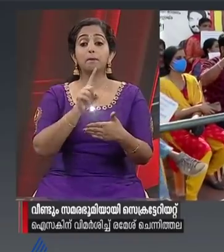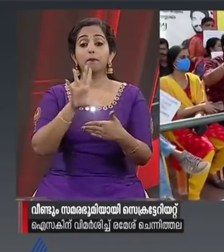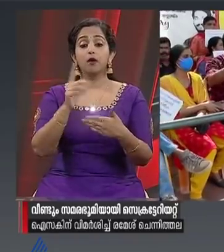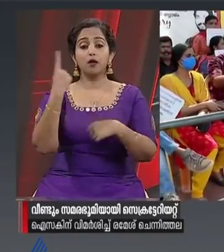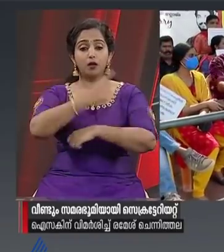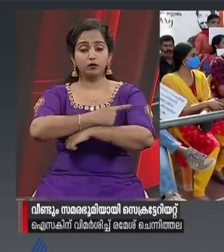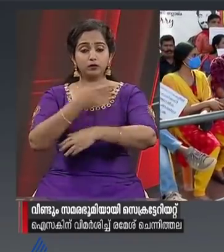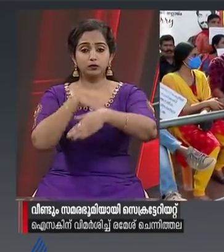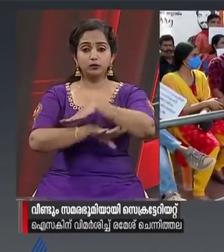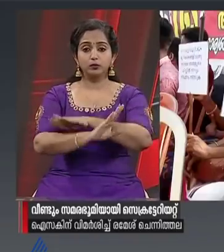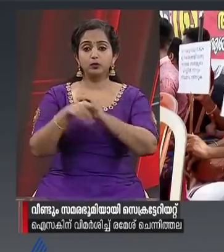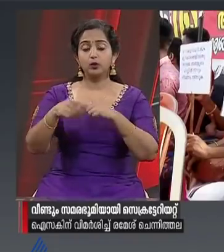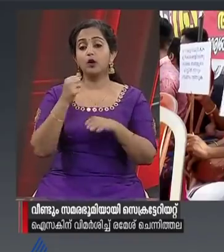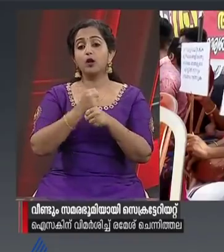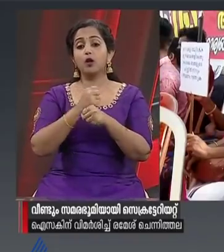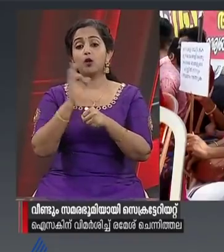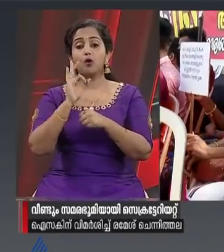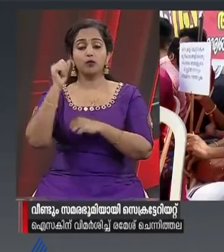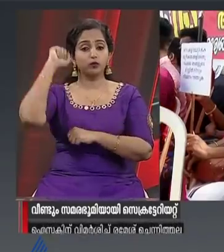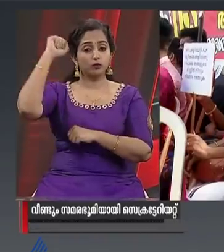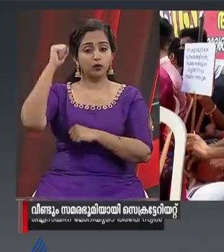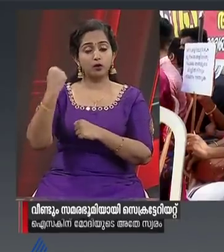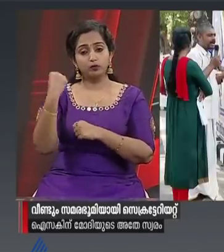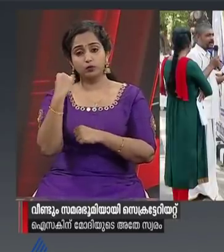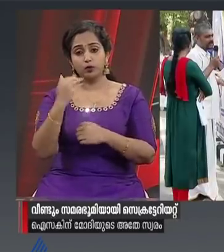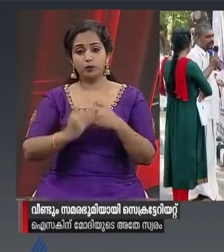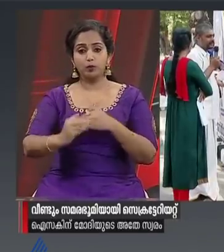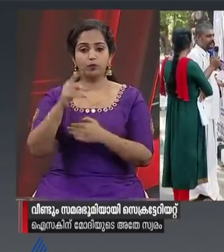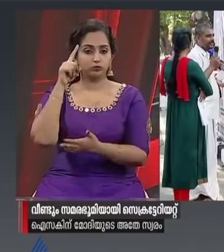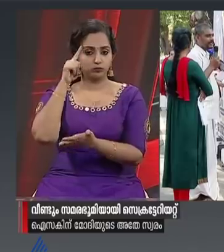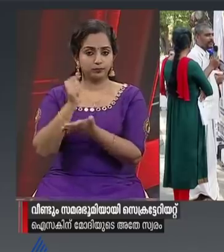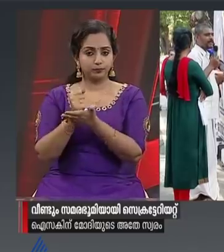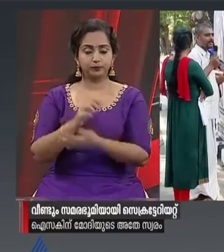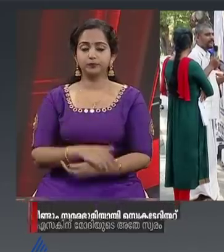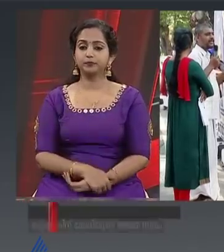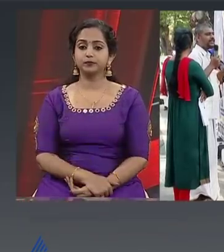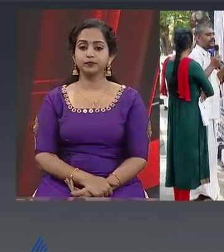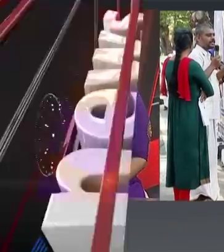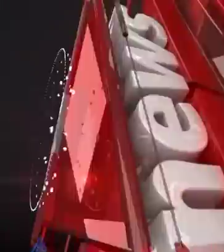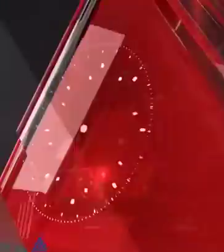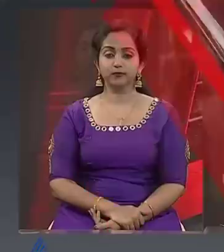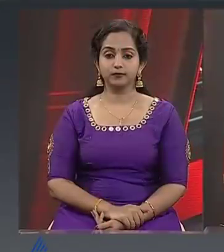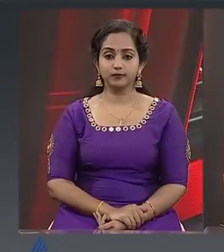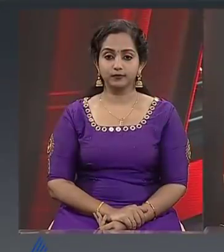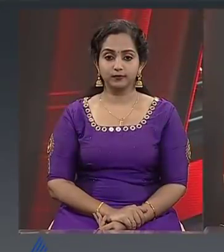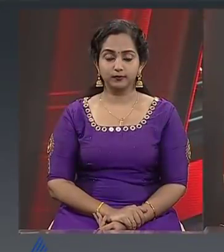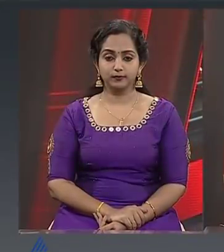നടത്തുന്ന സമരം കൂടുതൽ കടുപ്പിക്കാനാണ് റാങ്ക് ഹോൾഡർമാരുടെ തീരുമാനം. എസ് അജിത് കുമാർ, ഈശാന ന്യൂസ്, തിരുവനന്തപുരം.